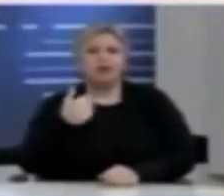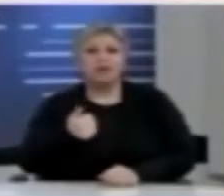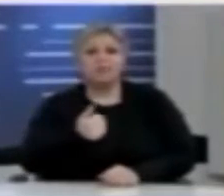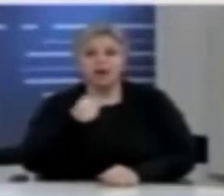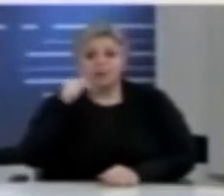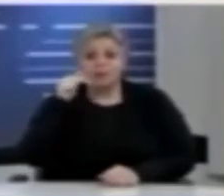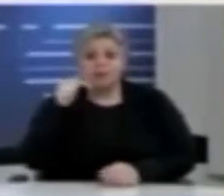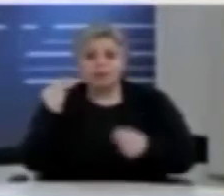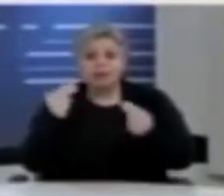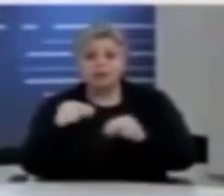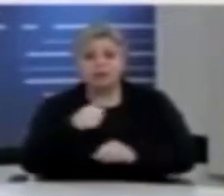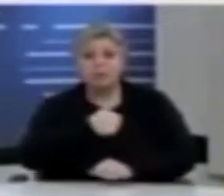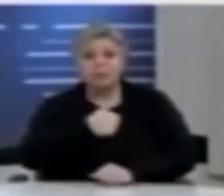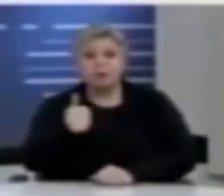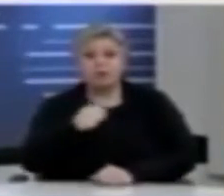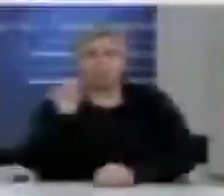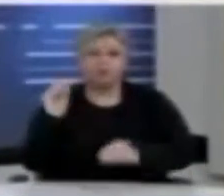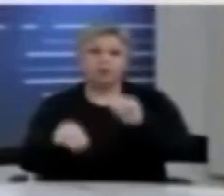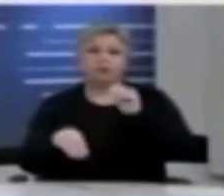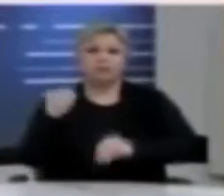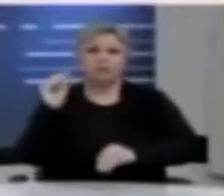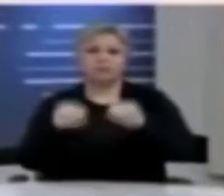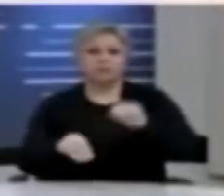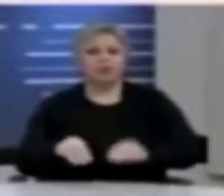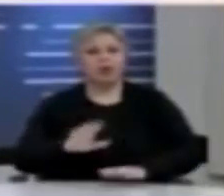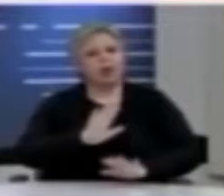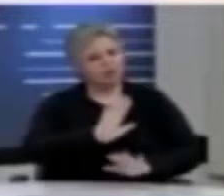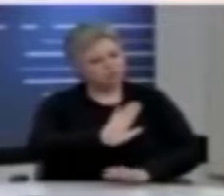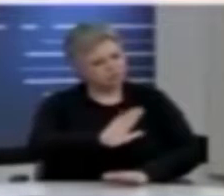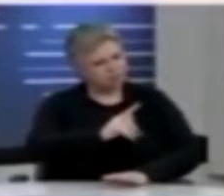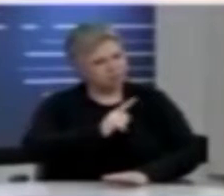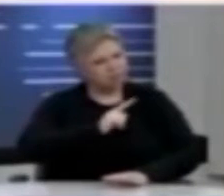Αλλά εκεί, κύριε Τσίπρα, σας περιμένει ο ελληνικός λαός.